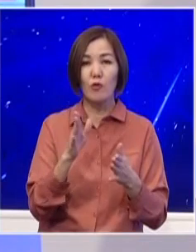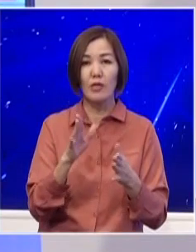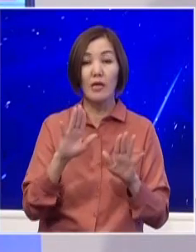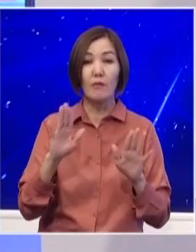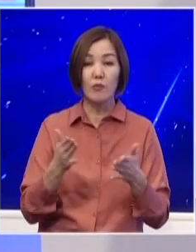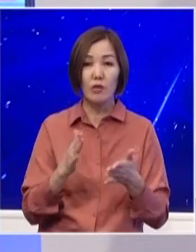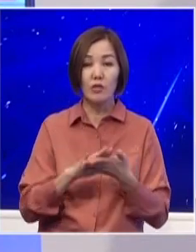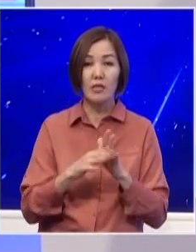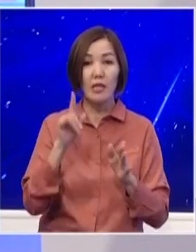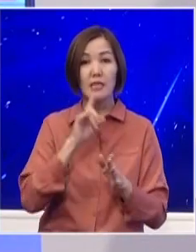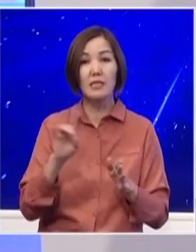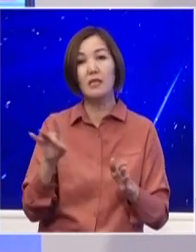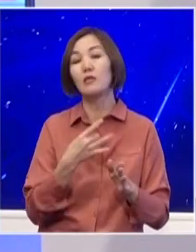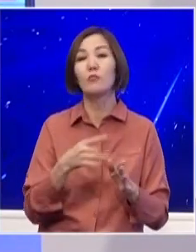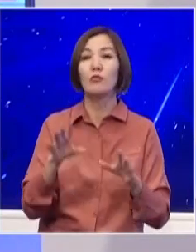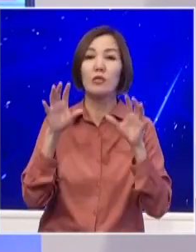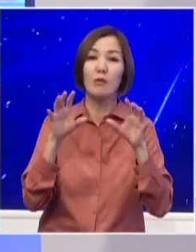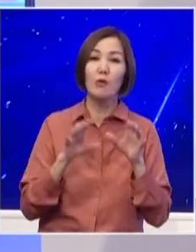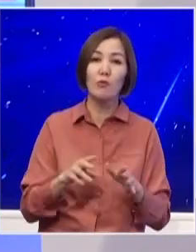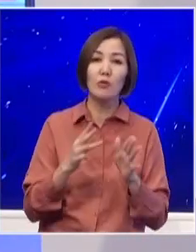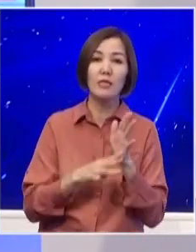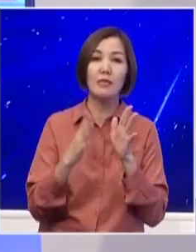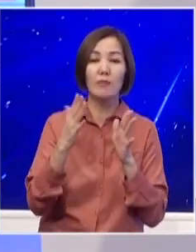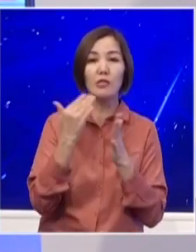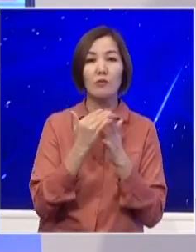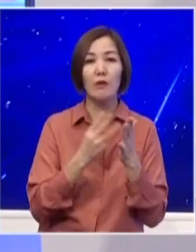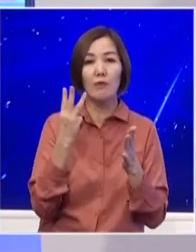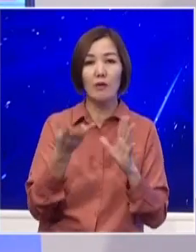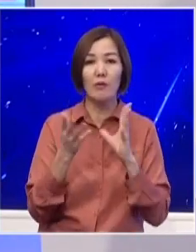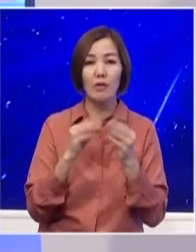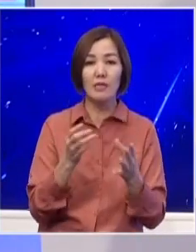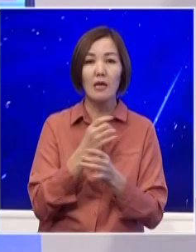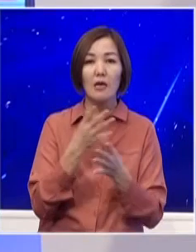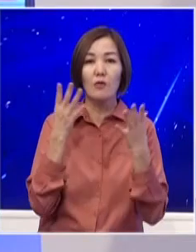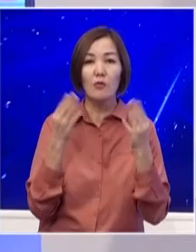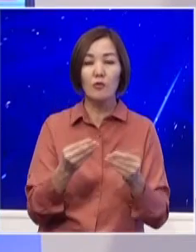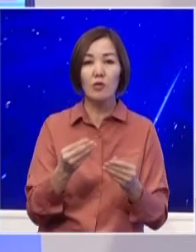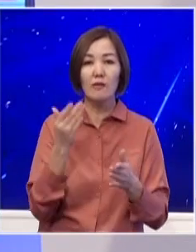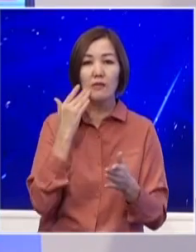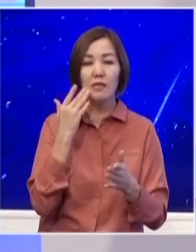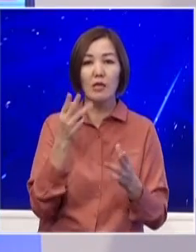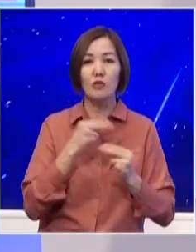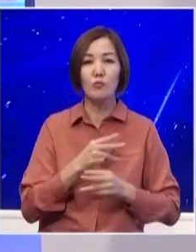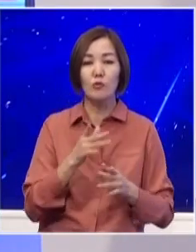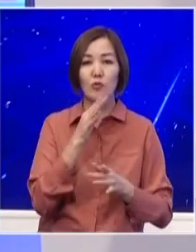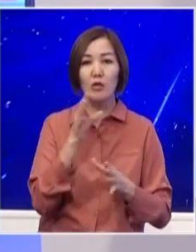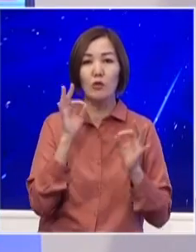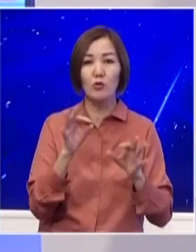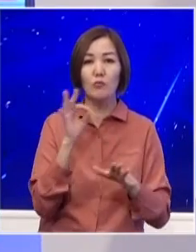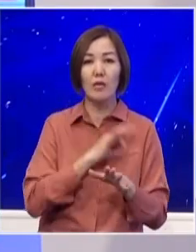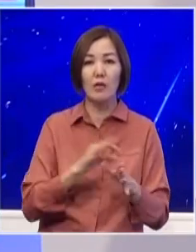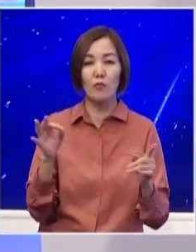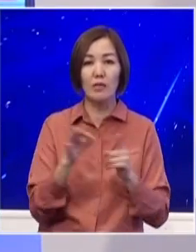жағдайда Қазақстан Республикасының Еңбек кодексінің 85-ші бабының 3-ші тармағына сәйкес мереке күндері кезінде жұмыс уақытын тиімді